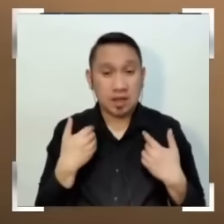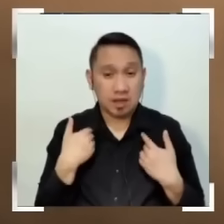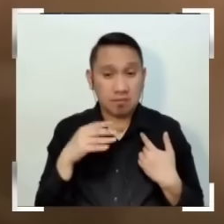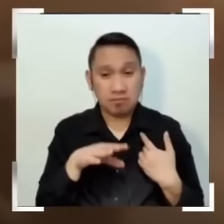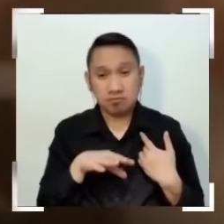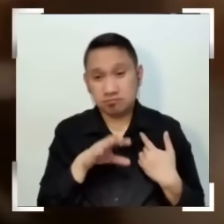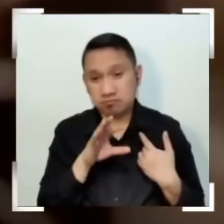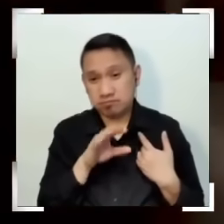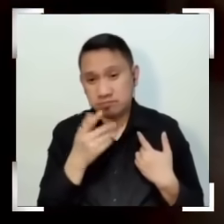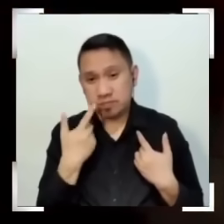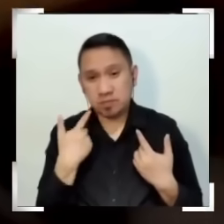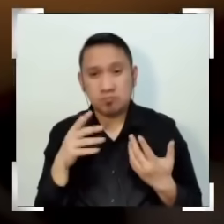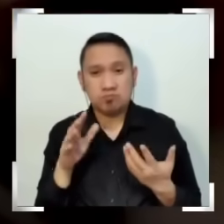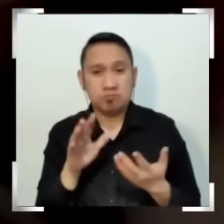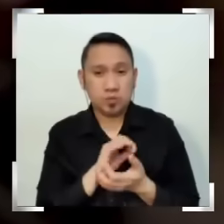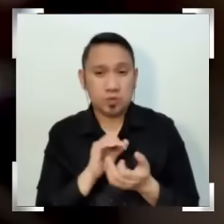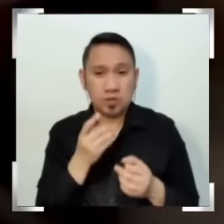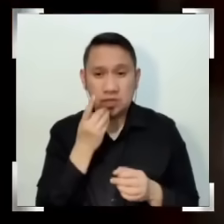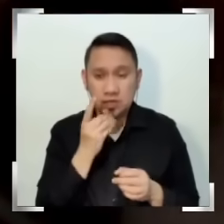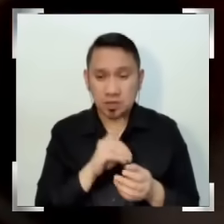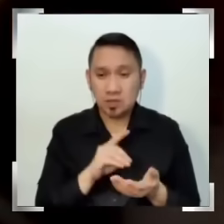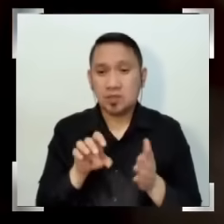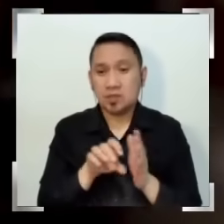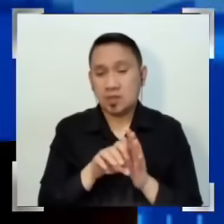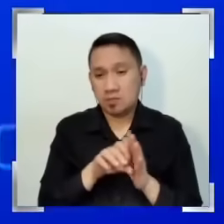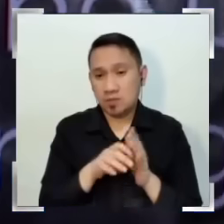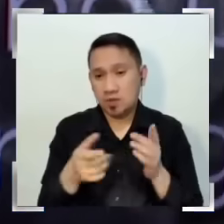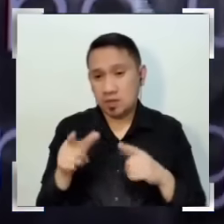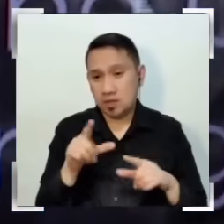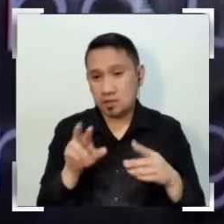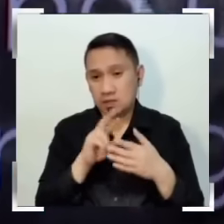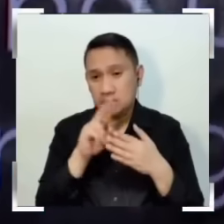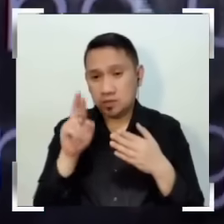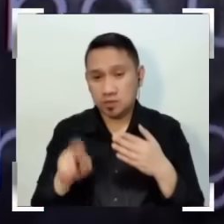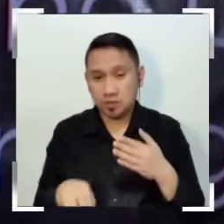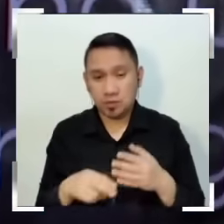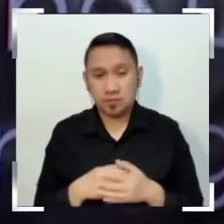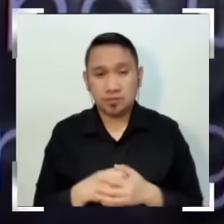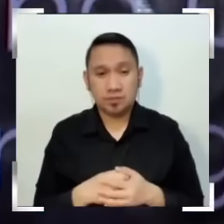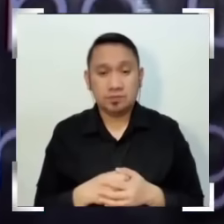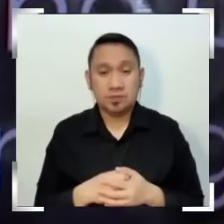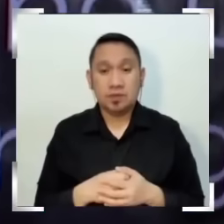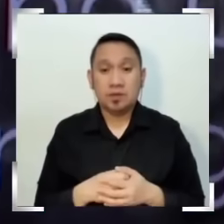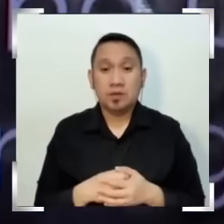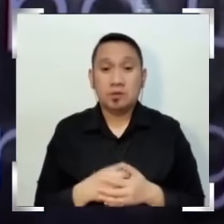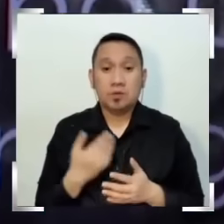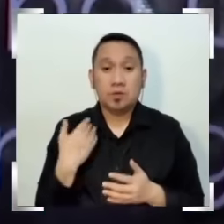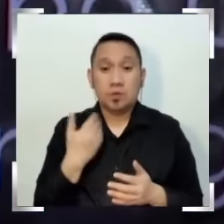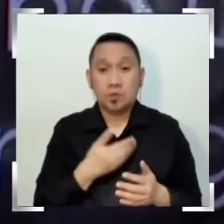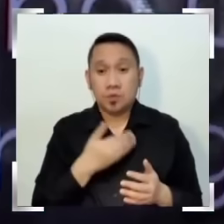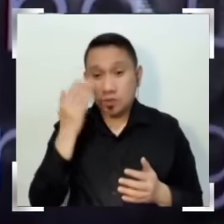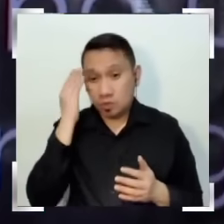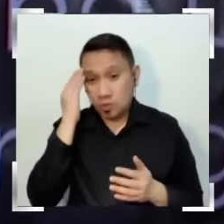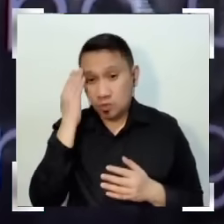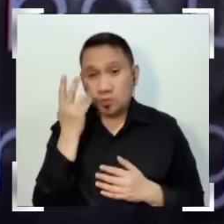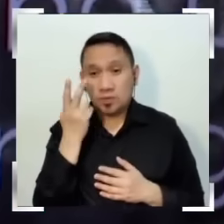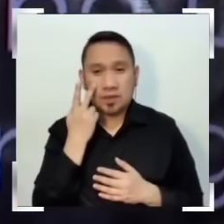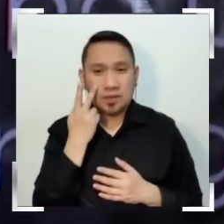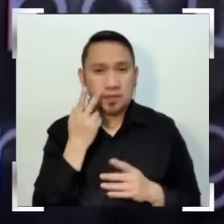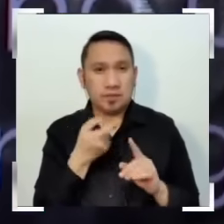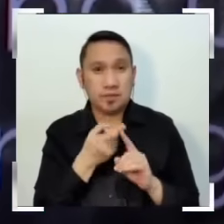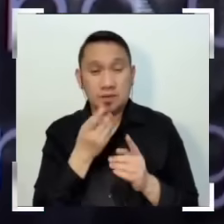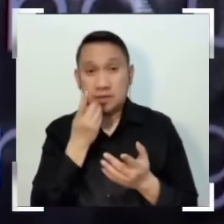roon gaya ng laboratory results ayon sa DICT. Sa pagkakaalam mo lang ho namin doon sa nakita naming data